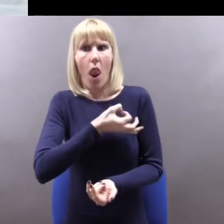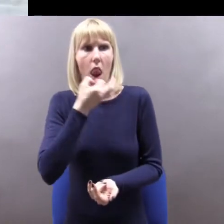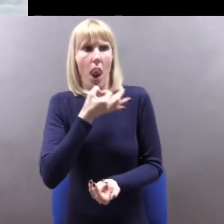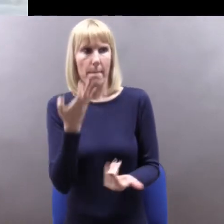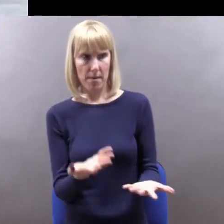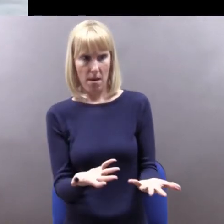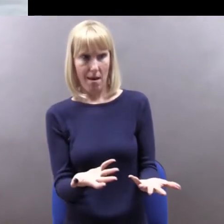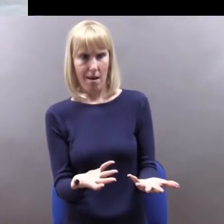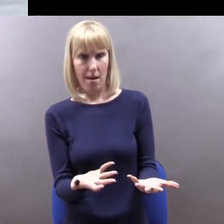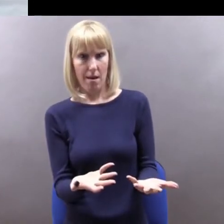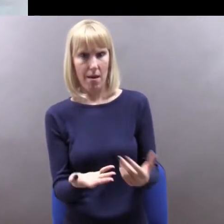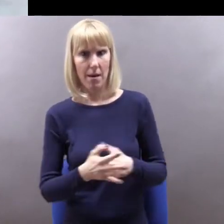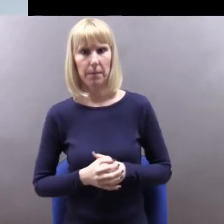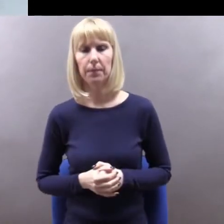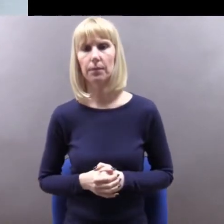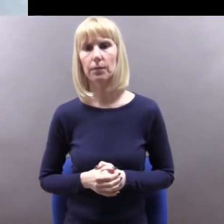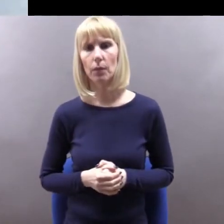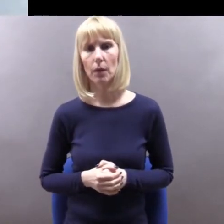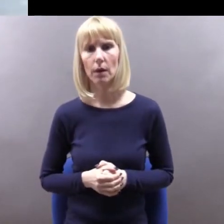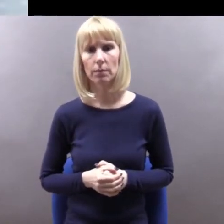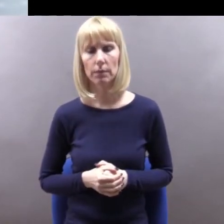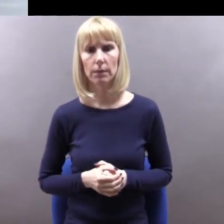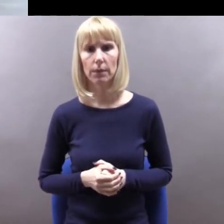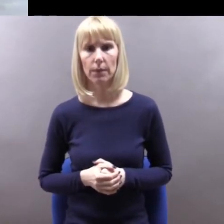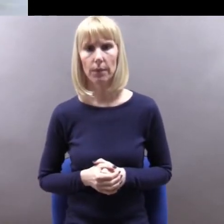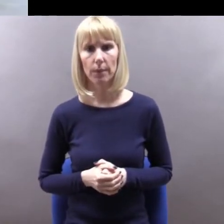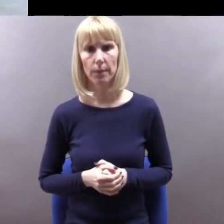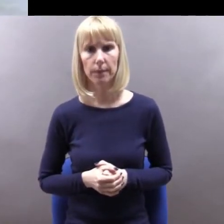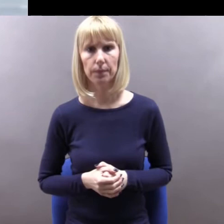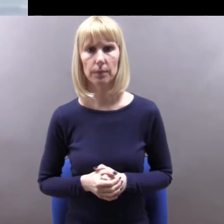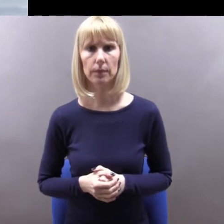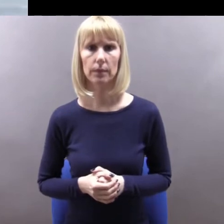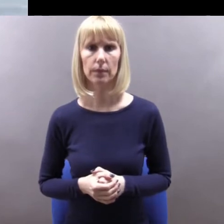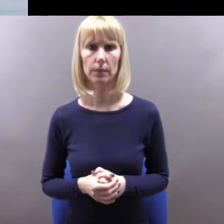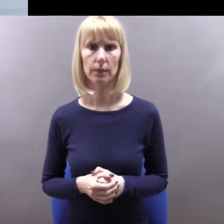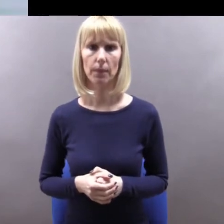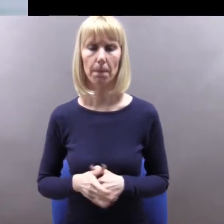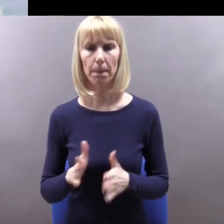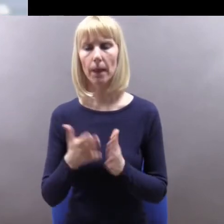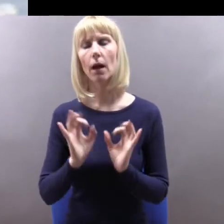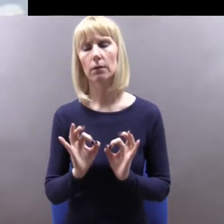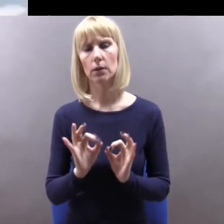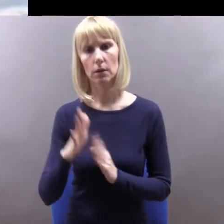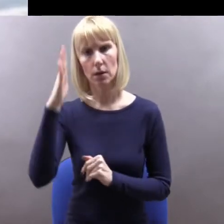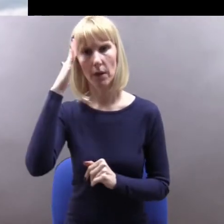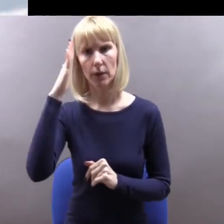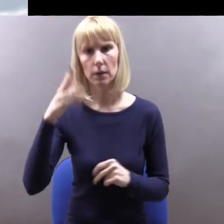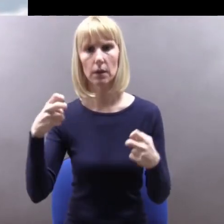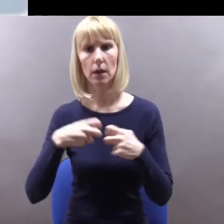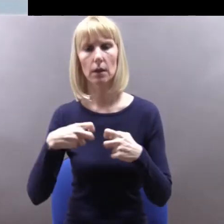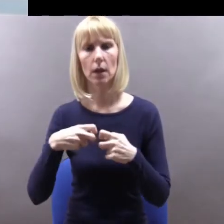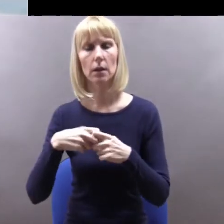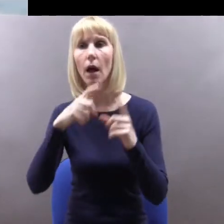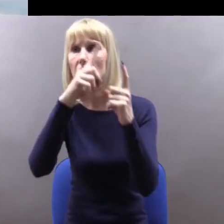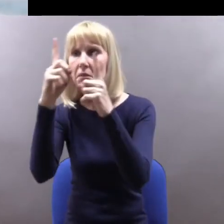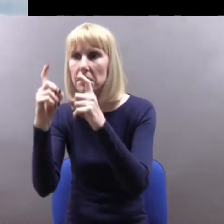lepiej niż się wydawało, że będzie, tak? Aczkolwiek no tutaj ten dzisiejsza